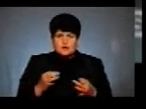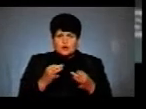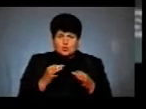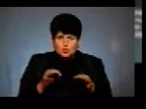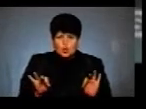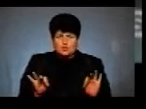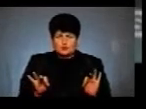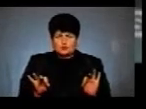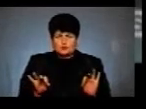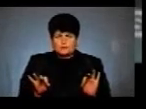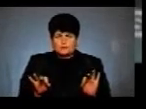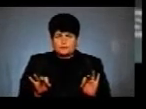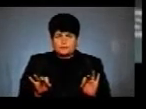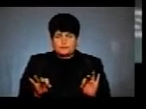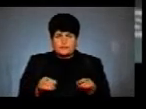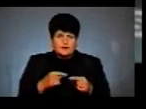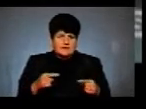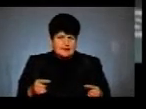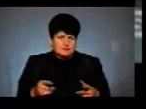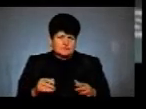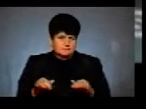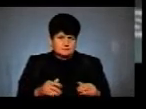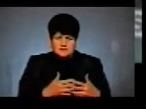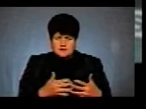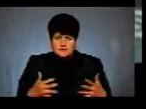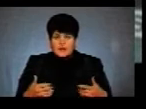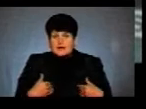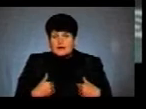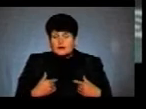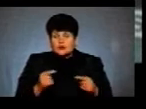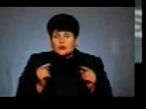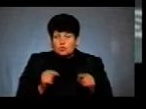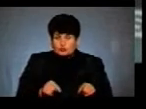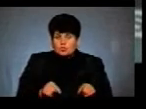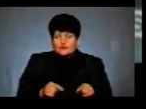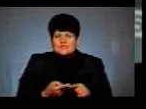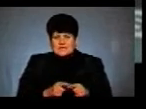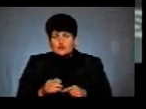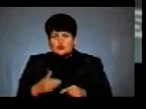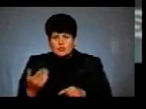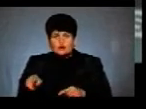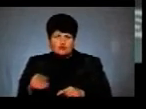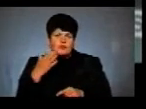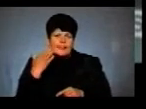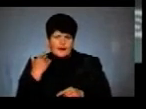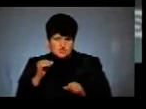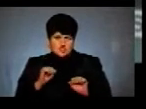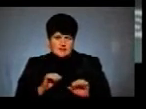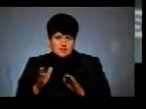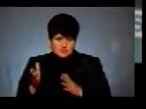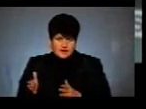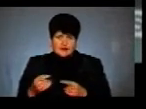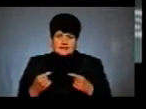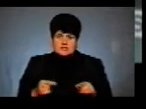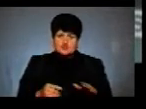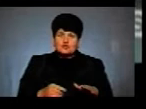до відповідних ресурсів. Тому з цієї сторони, звичайно, тут легше захищатися, але з іншої